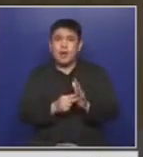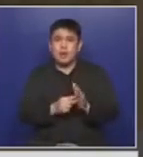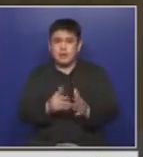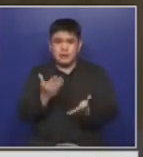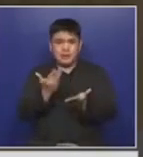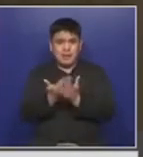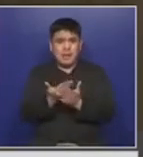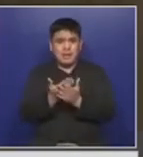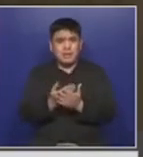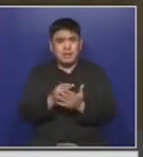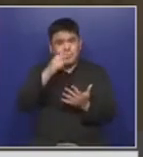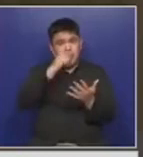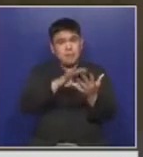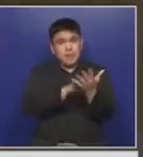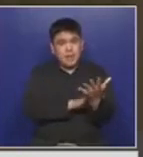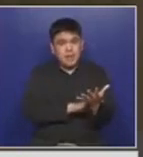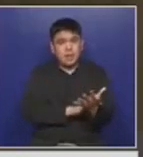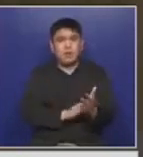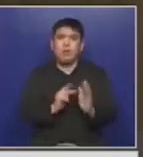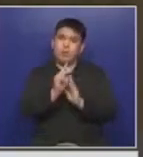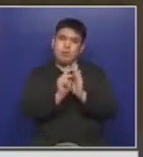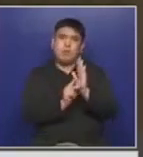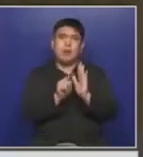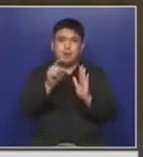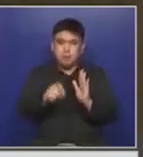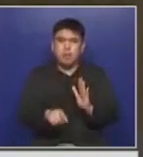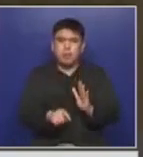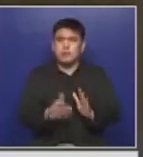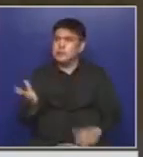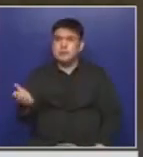นดินและการใช้เงินแผ่นดินเนี่ยต้องเป็นกฎหมายอยู่ๆ